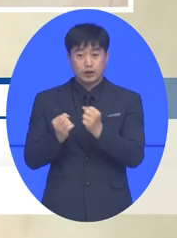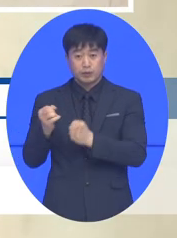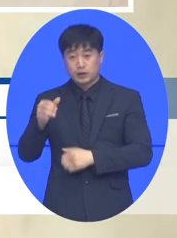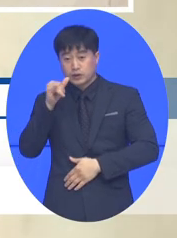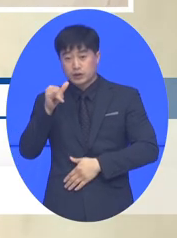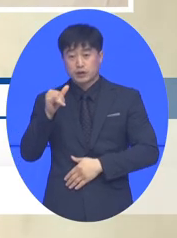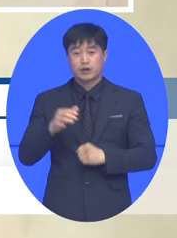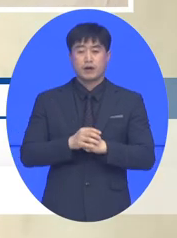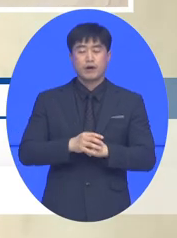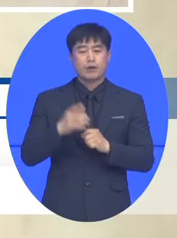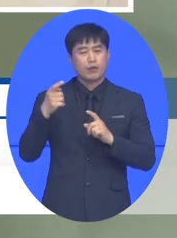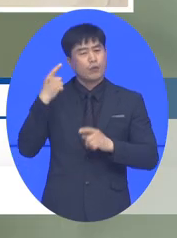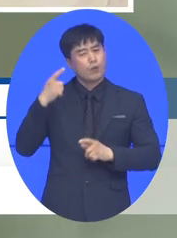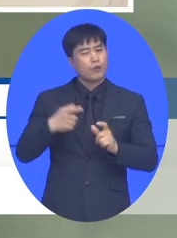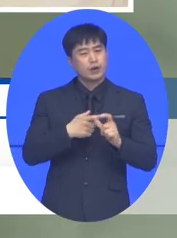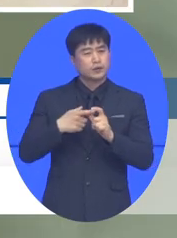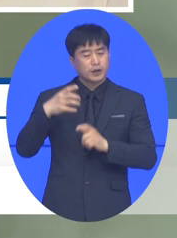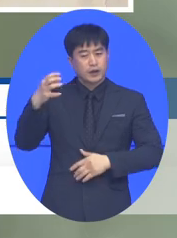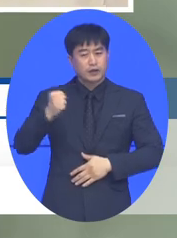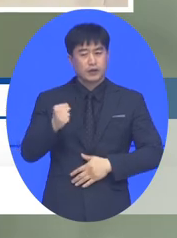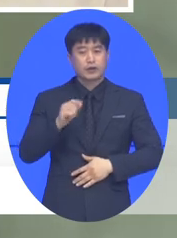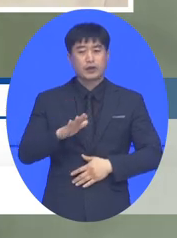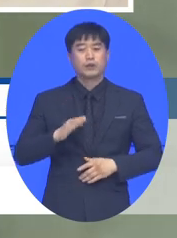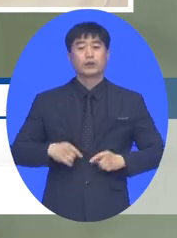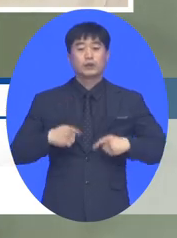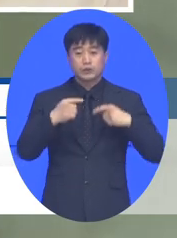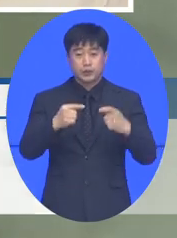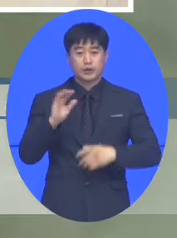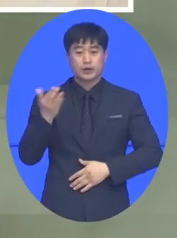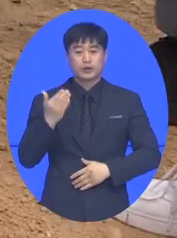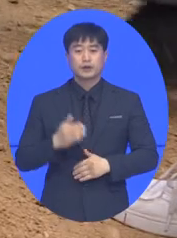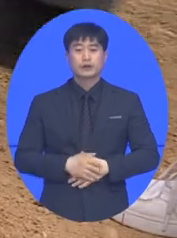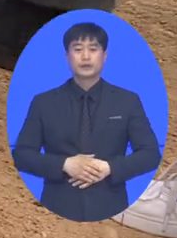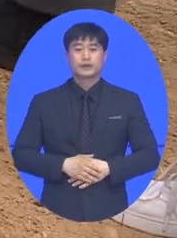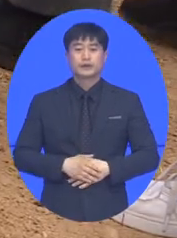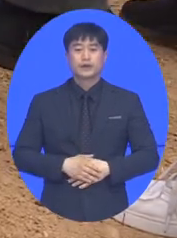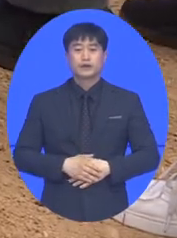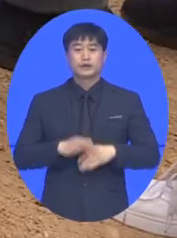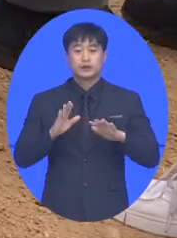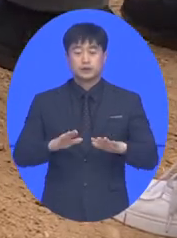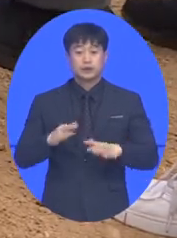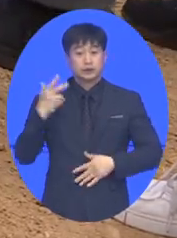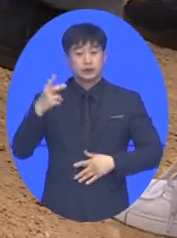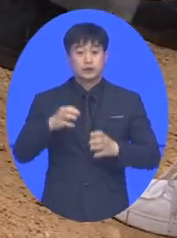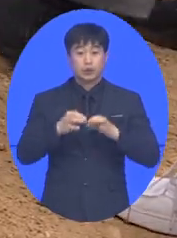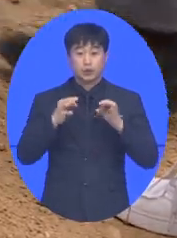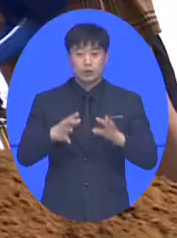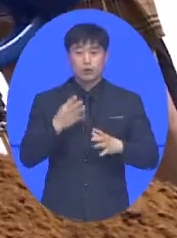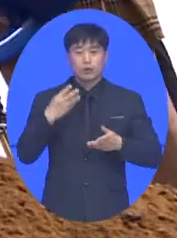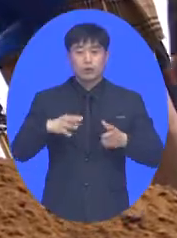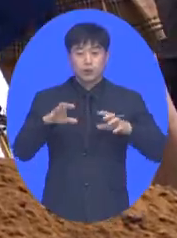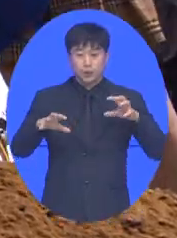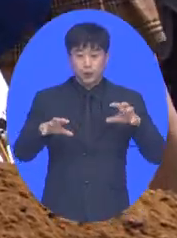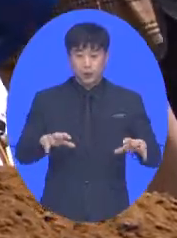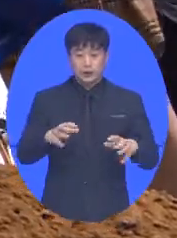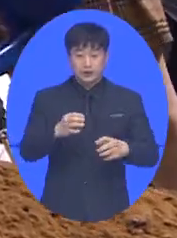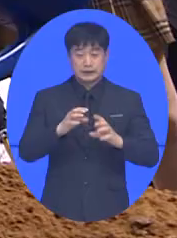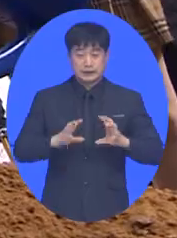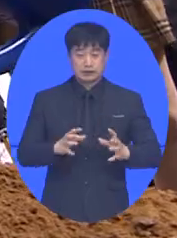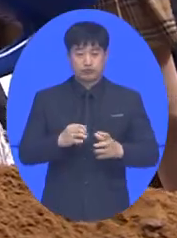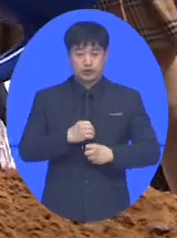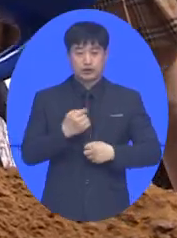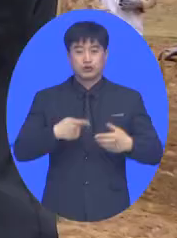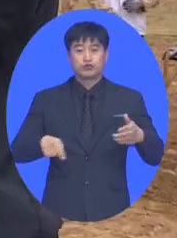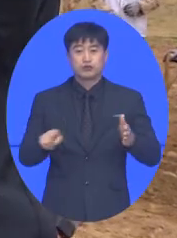좀 많이 관심을 갖게 되고 저도 거기에 많이 동참하게 된 것 같아요 이번 한 주 경기도 저녁에선 지구를 지키기